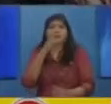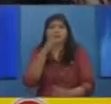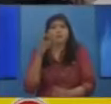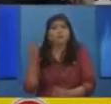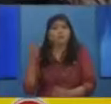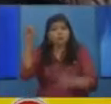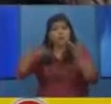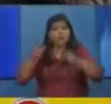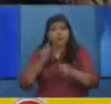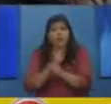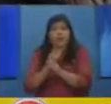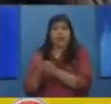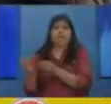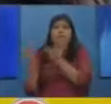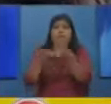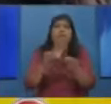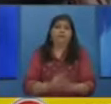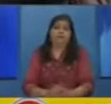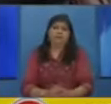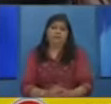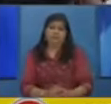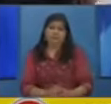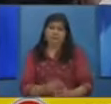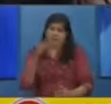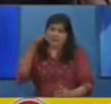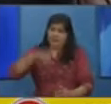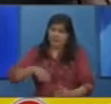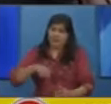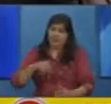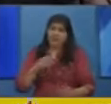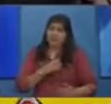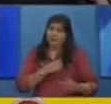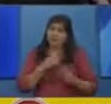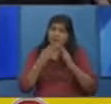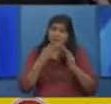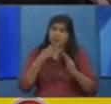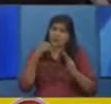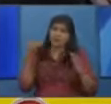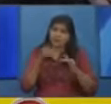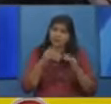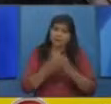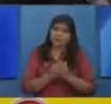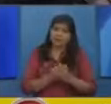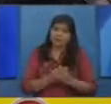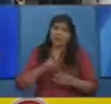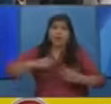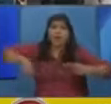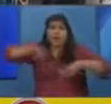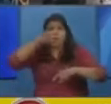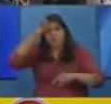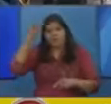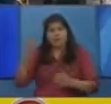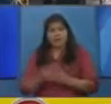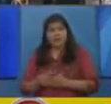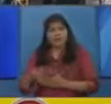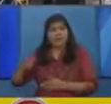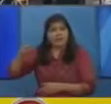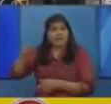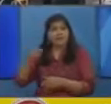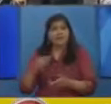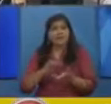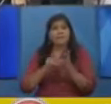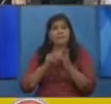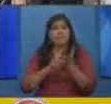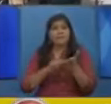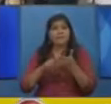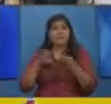लोगों को आजीविका भी दे रहे हैं। आज मन की बात के जरिए समस्त देशवासियों की ओर से मैं मंजूर